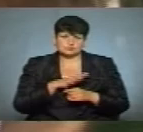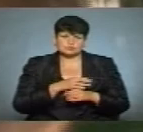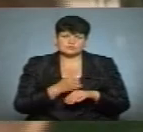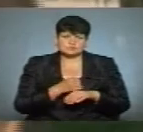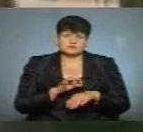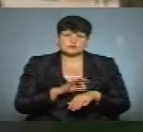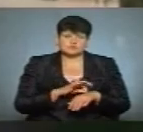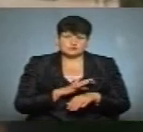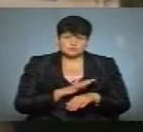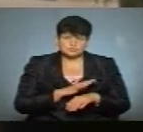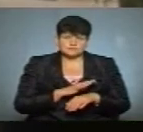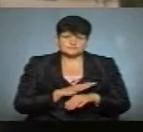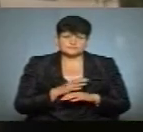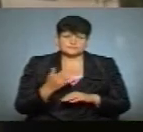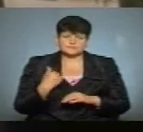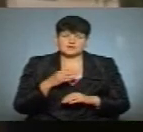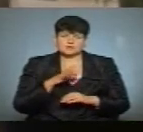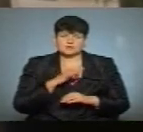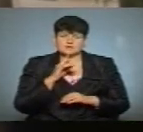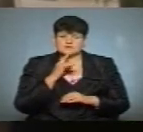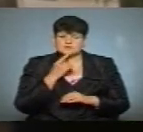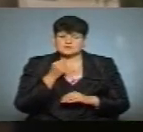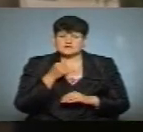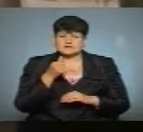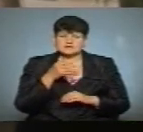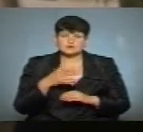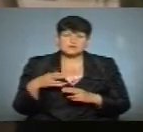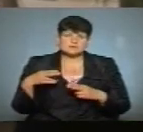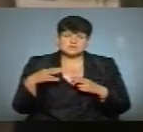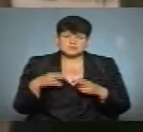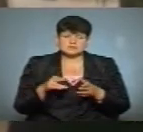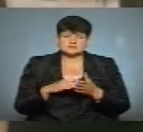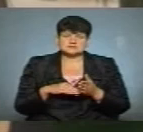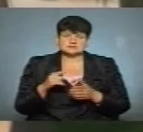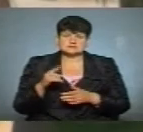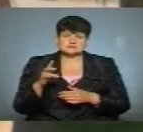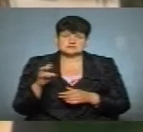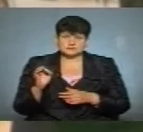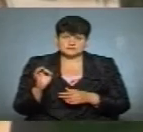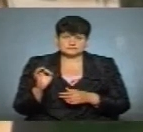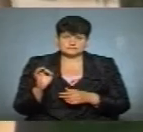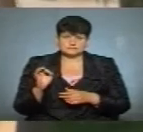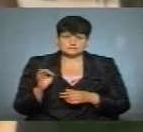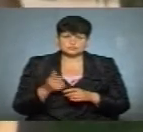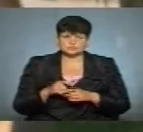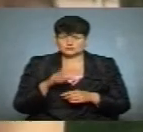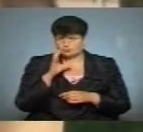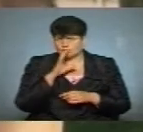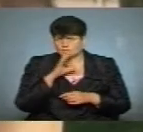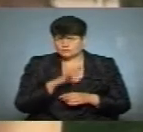захворіла. Було дуже важко, я просто не могла приїхати і здавати ЗНО. Дуже погано